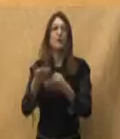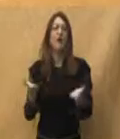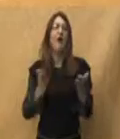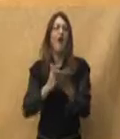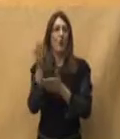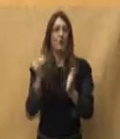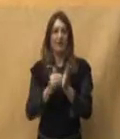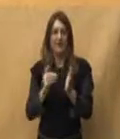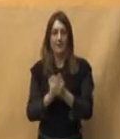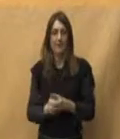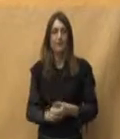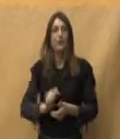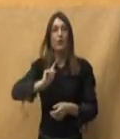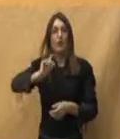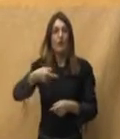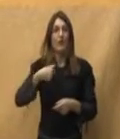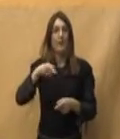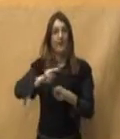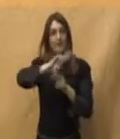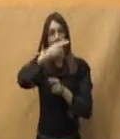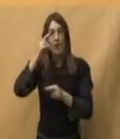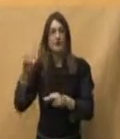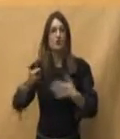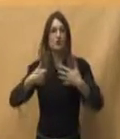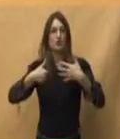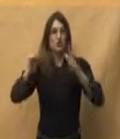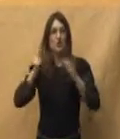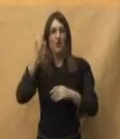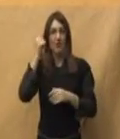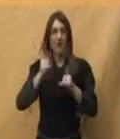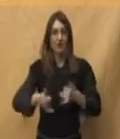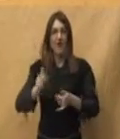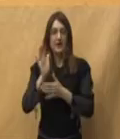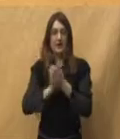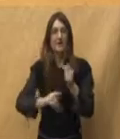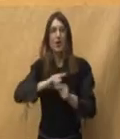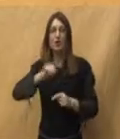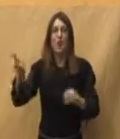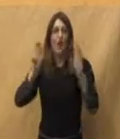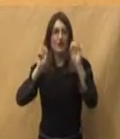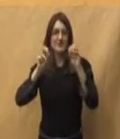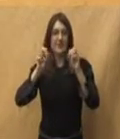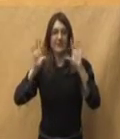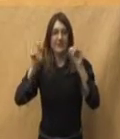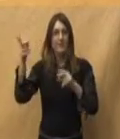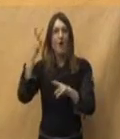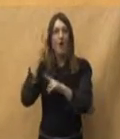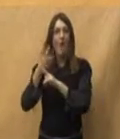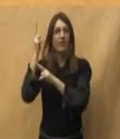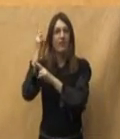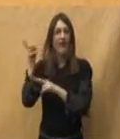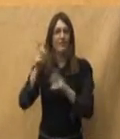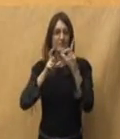trebamo. Drugo vas pozivam isto tako od 16. od danas do 18. listopada u hotelu